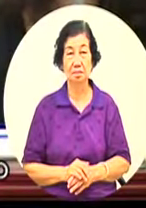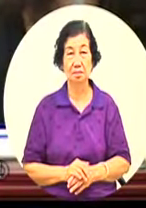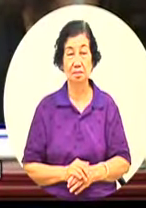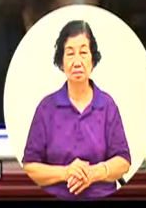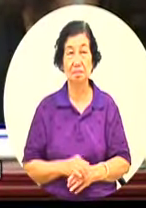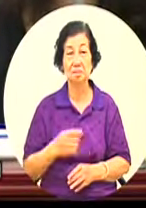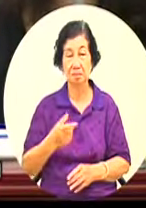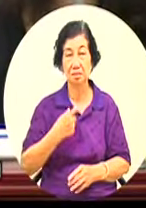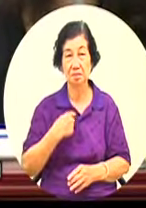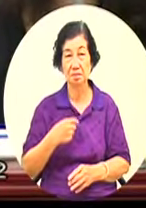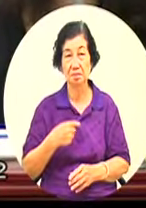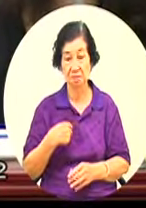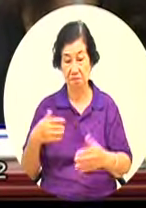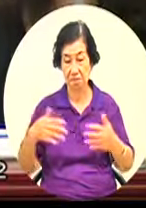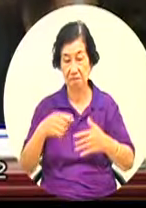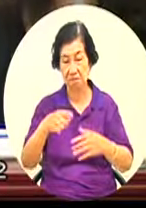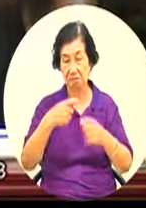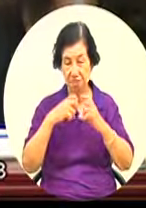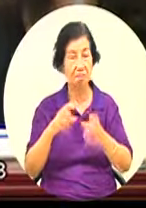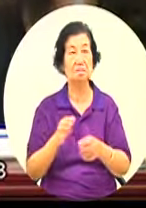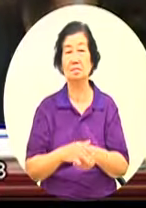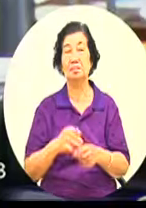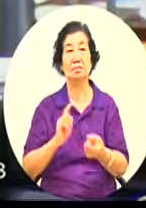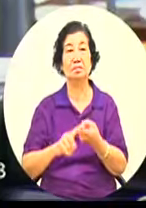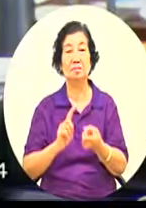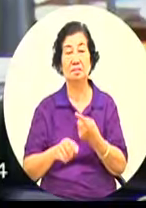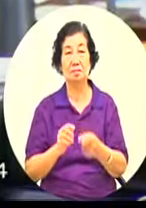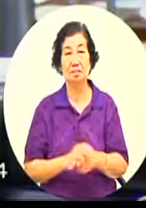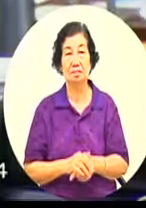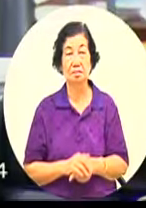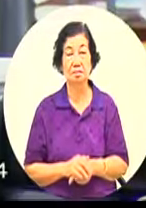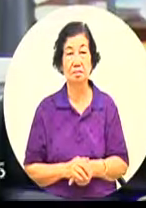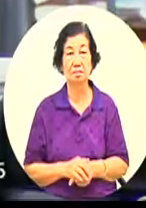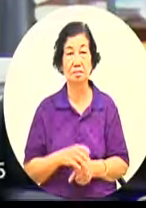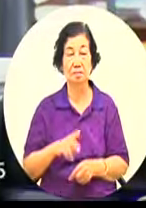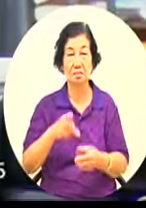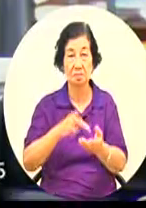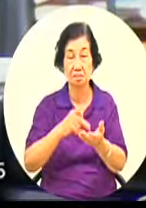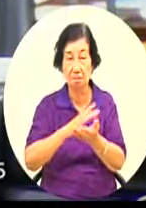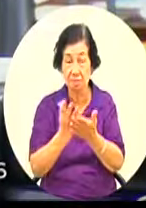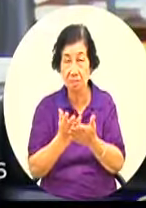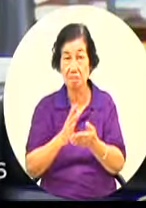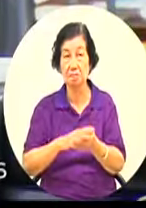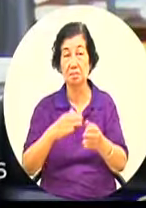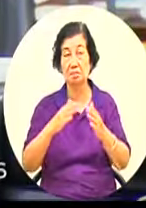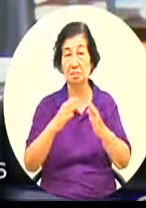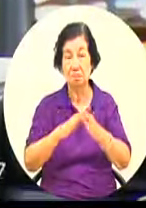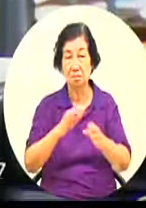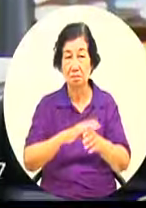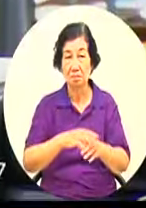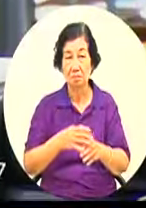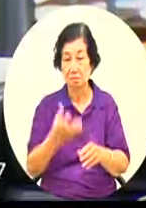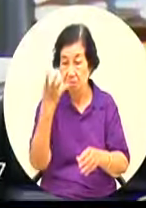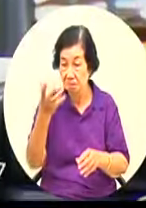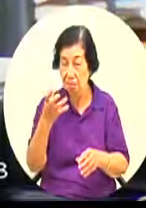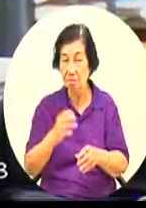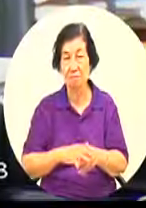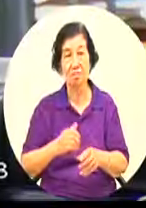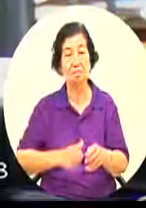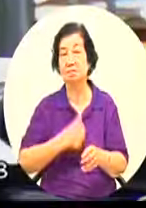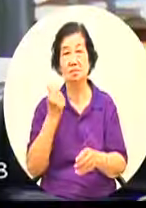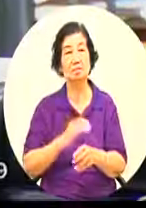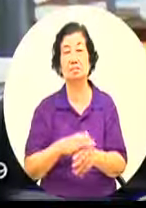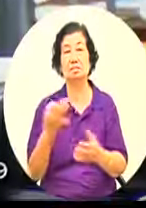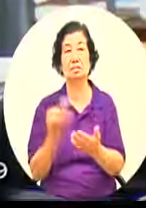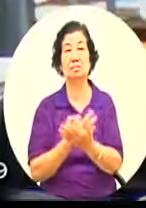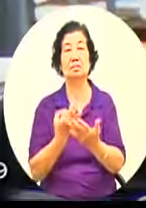问题哦。这图书馆里面的图书资源并不是很多，你们觉得多？我觉得不多。 啊，有没有真的是符合大